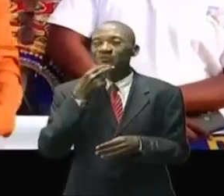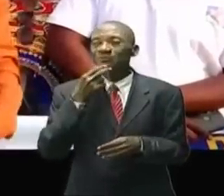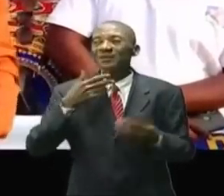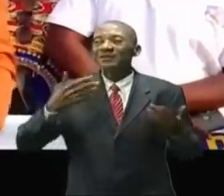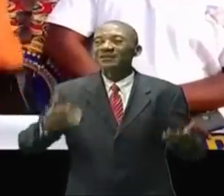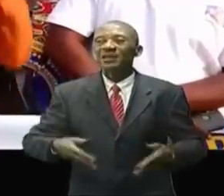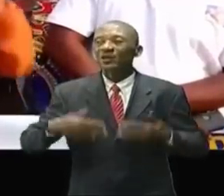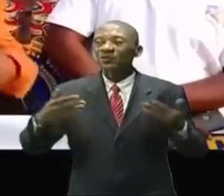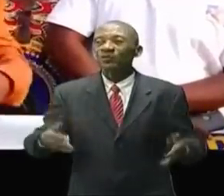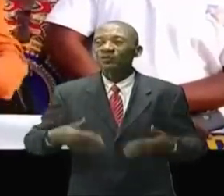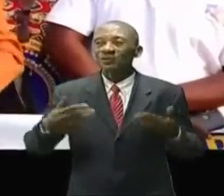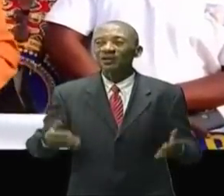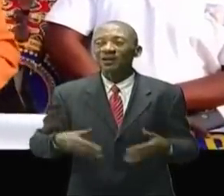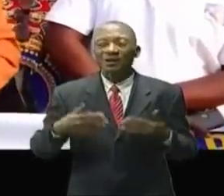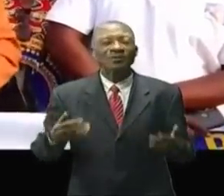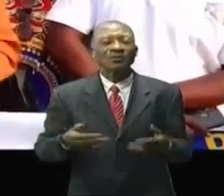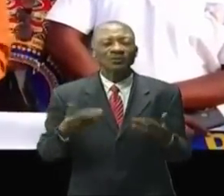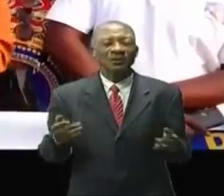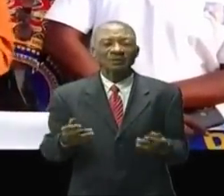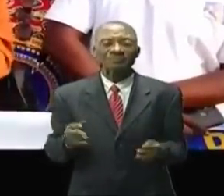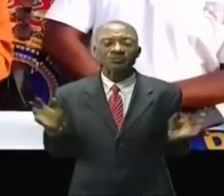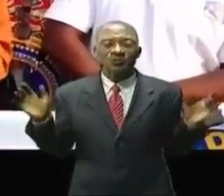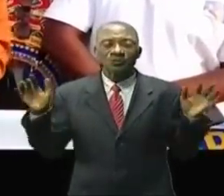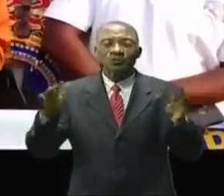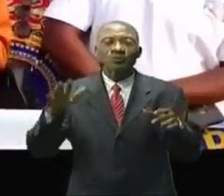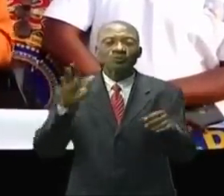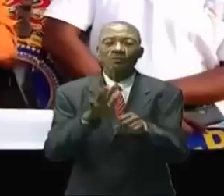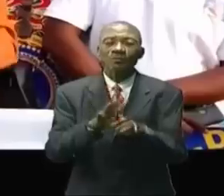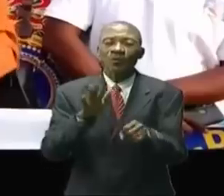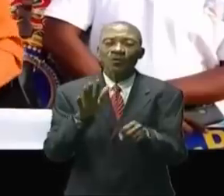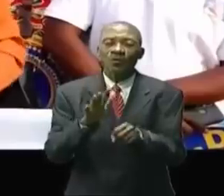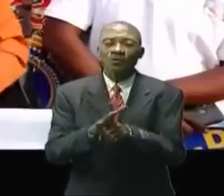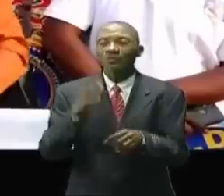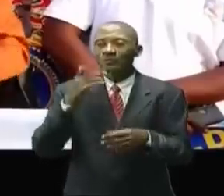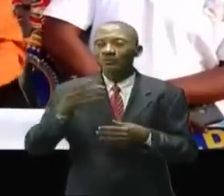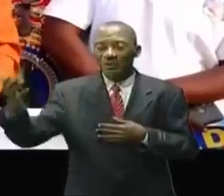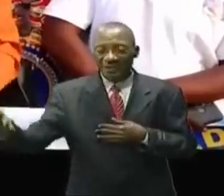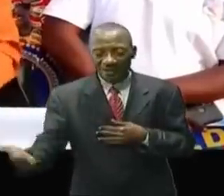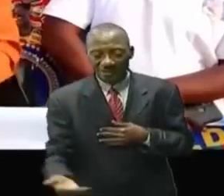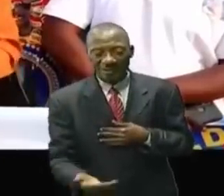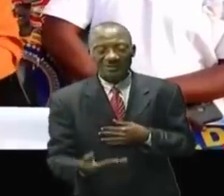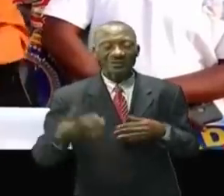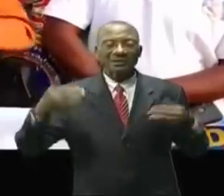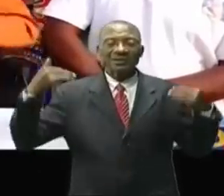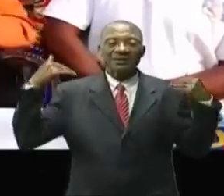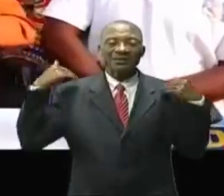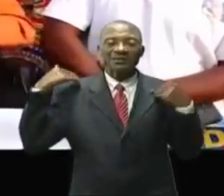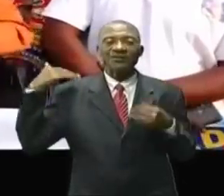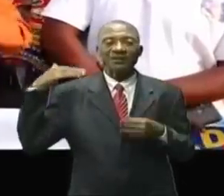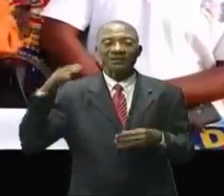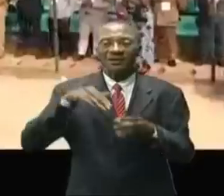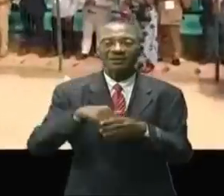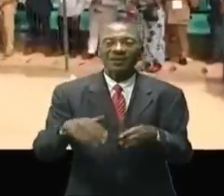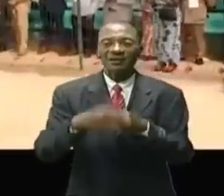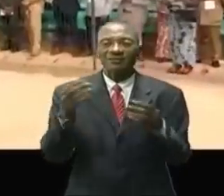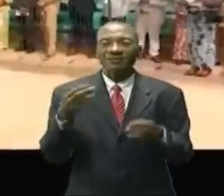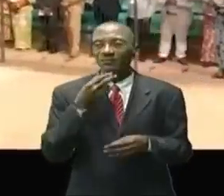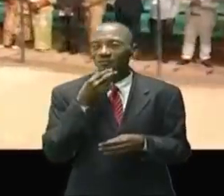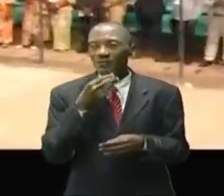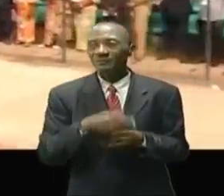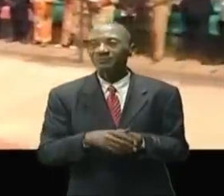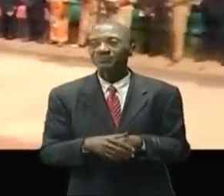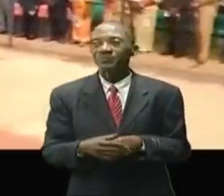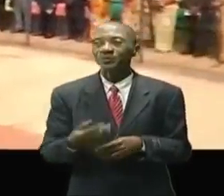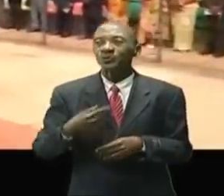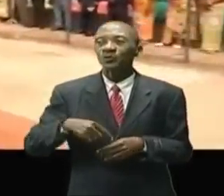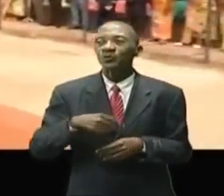trop nombreuse, plus nombreuse, pour l'accueillir, pour l'ovationner. Nous sommes très contents